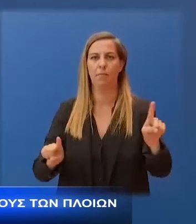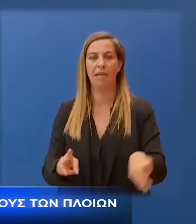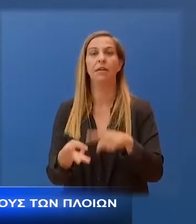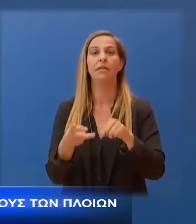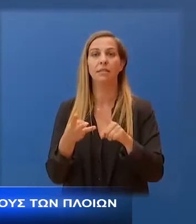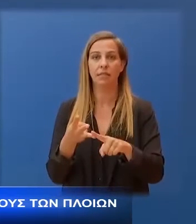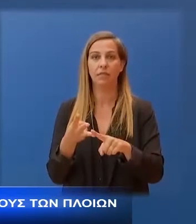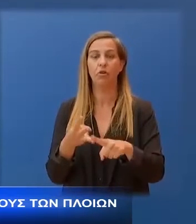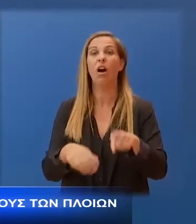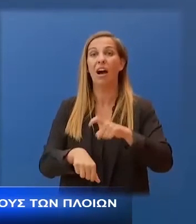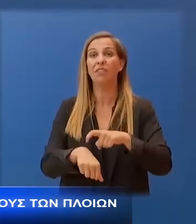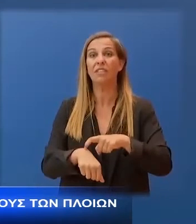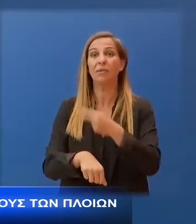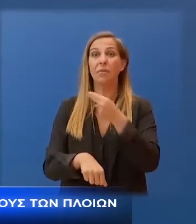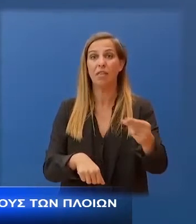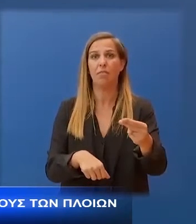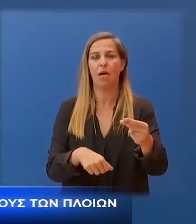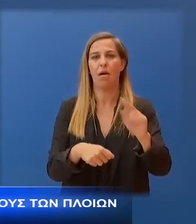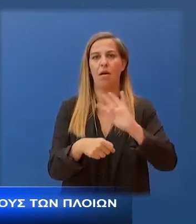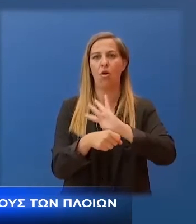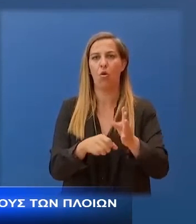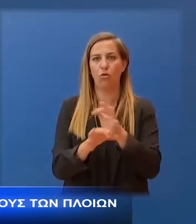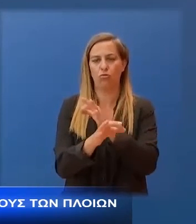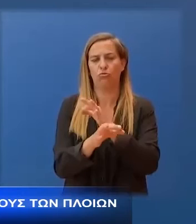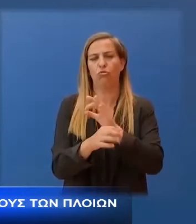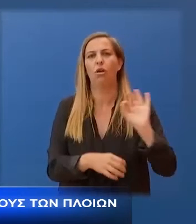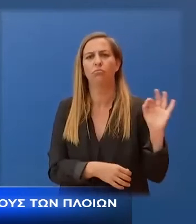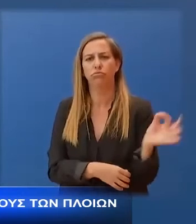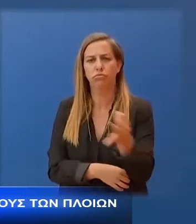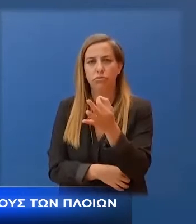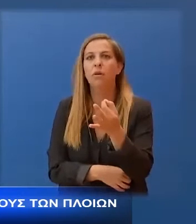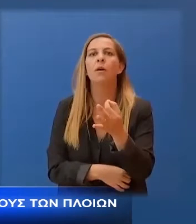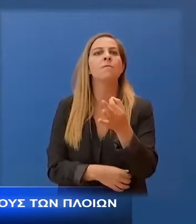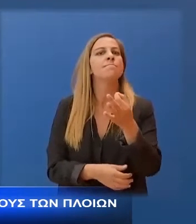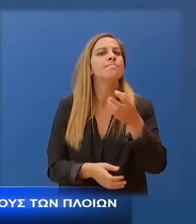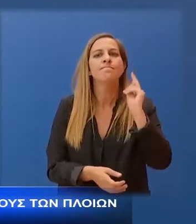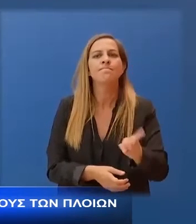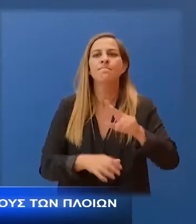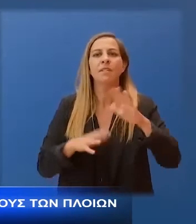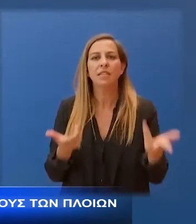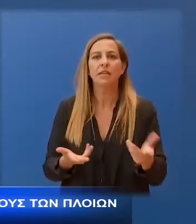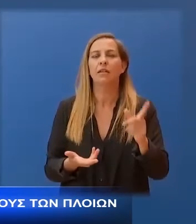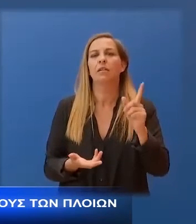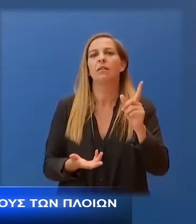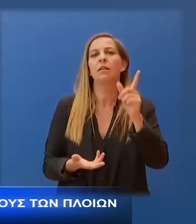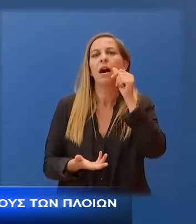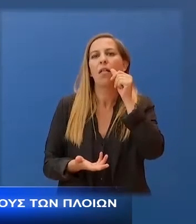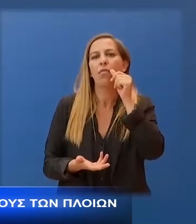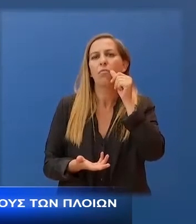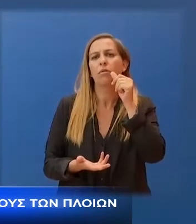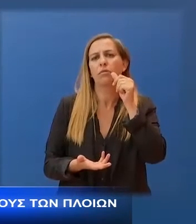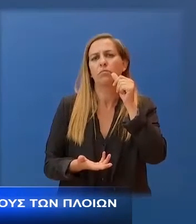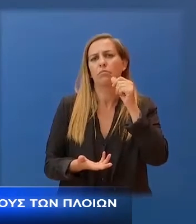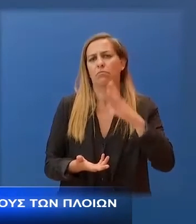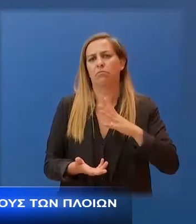πανδημίας παραμένει ο εφησυχασμός στο εσωτερικό και τα φαινόμενα χαλάρωσης που τρέφουν τον κορονοϊό. Τέταρτον,